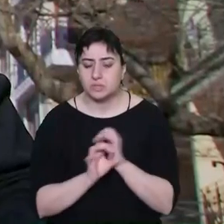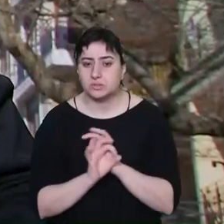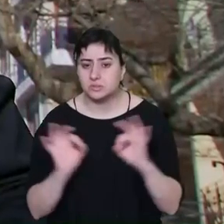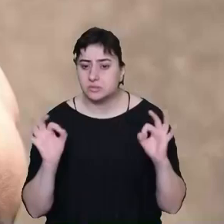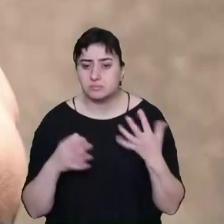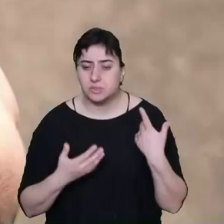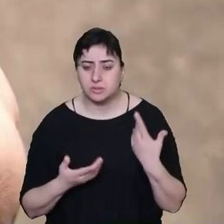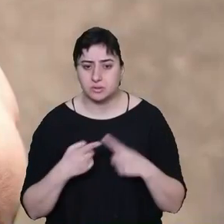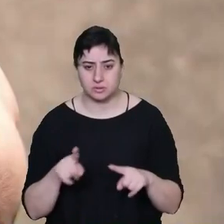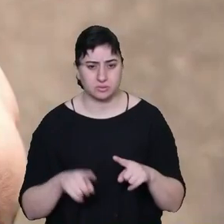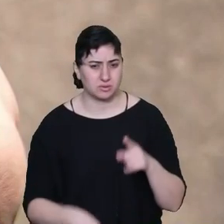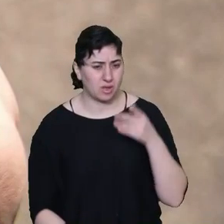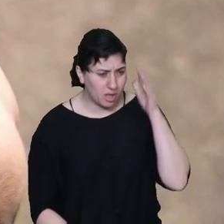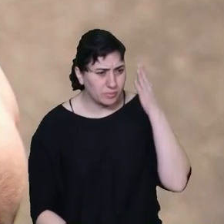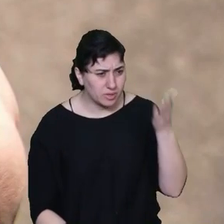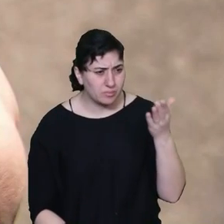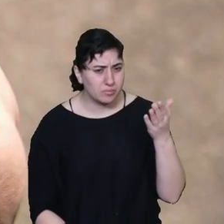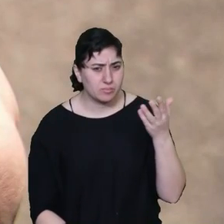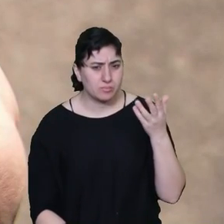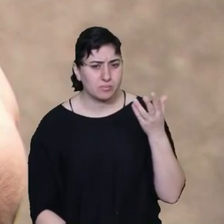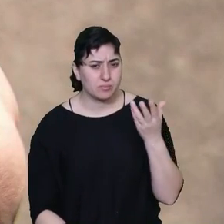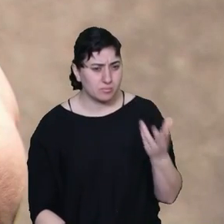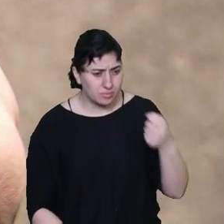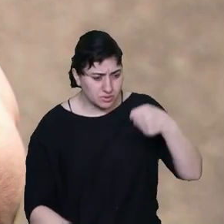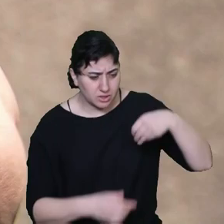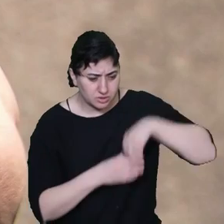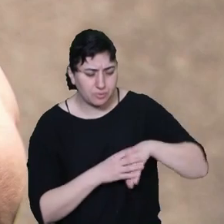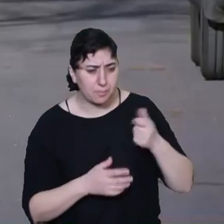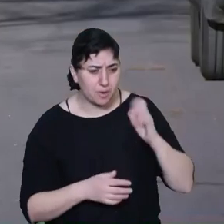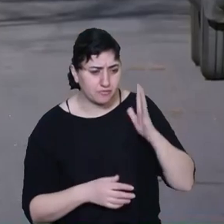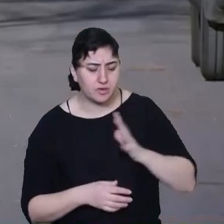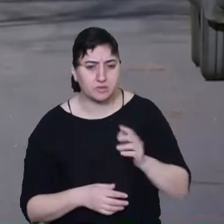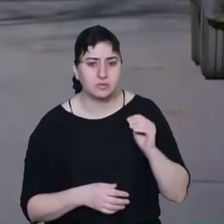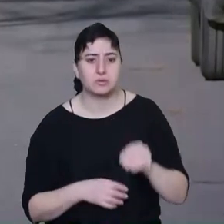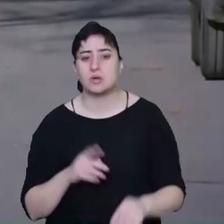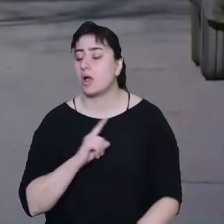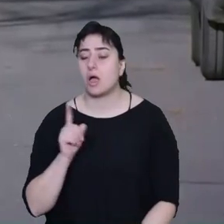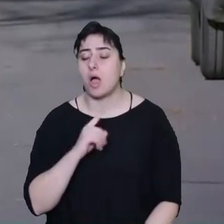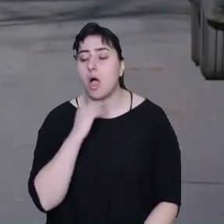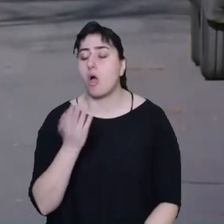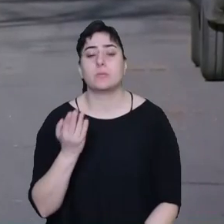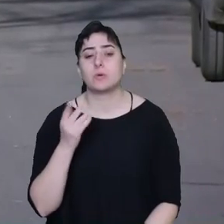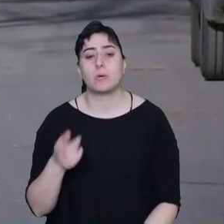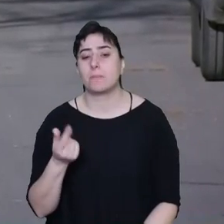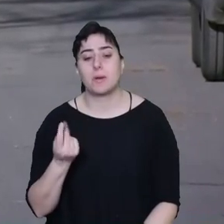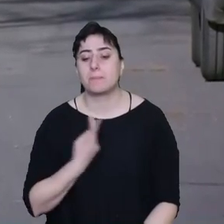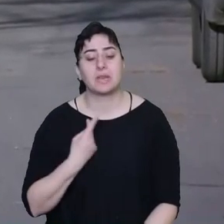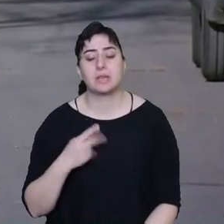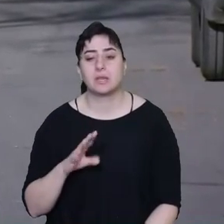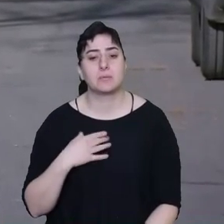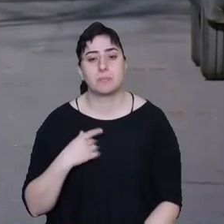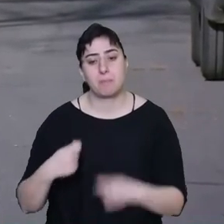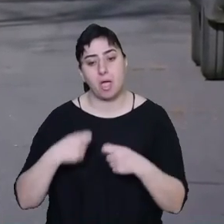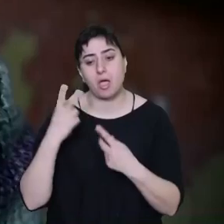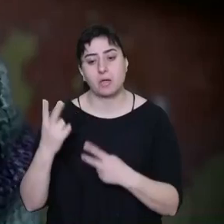Üstümde hiç para yok. Lan salak, imkandan ne tip paran olur? Versene oradan taksinin parasını. Hayatta olmaz. O paralar bana ait değil. O